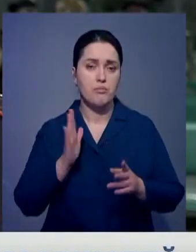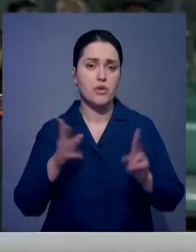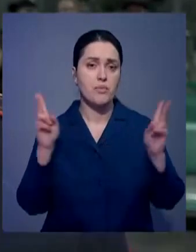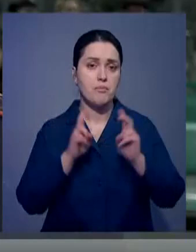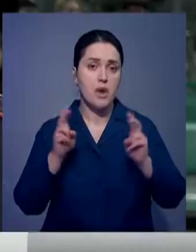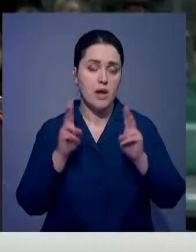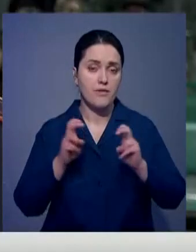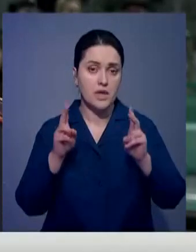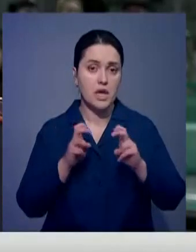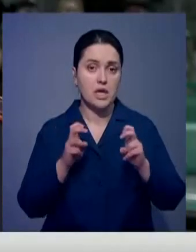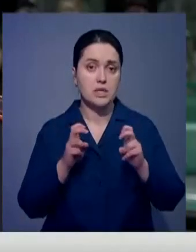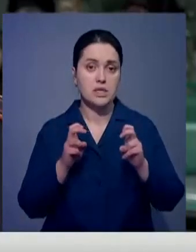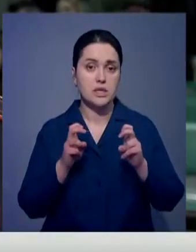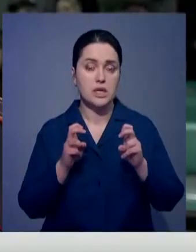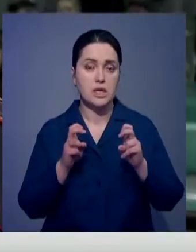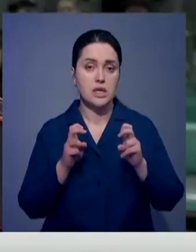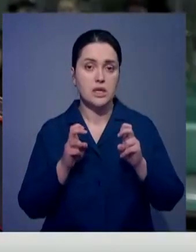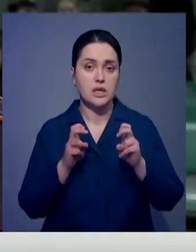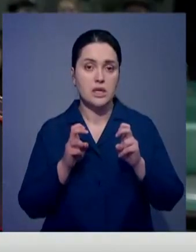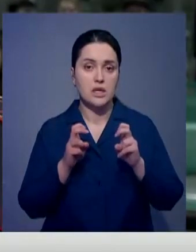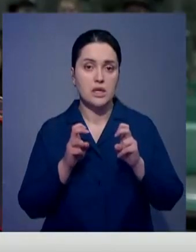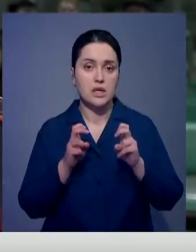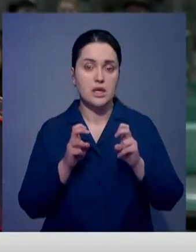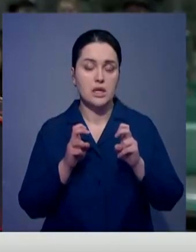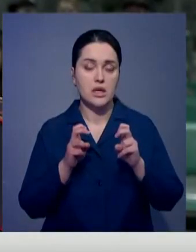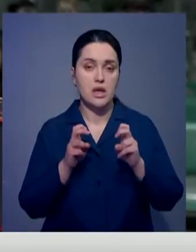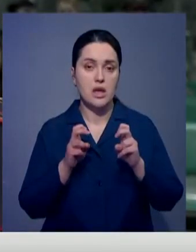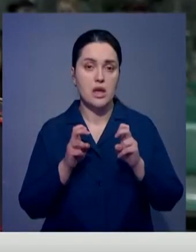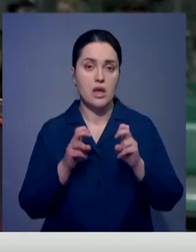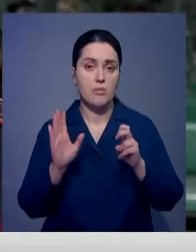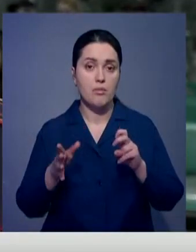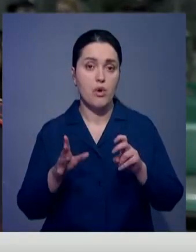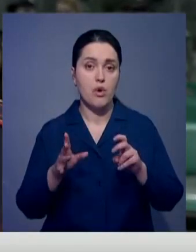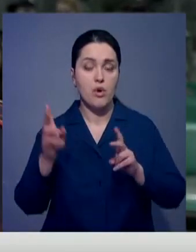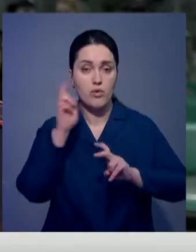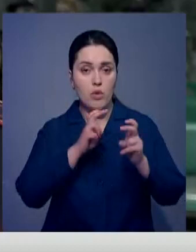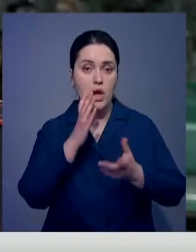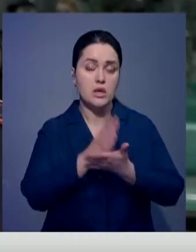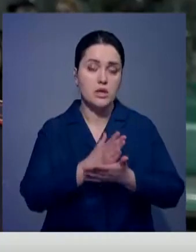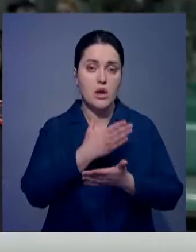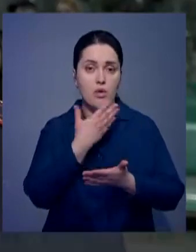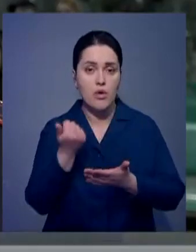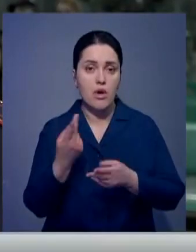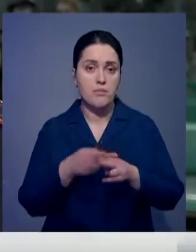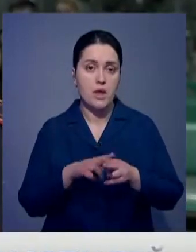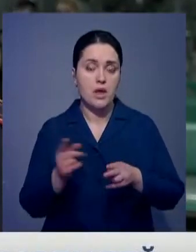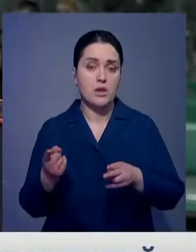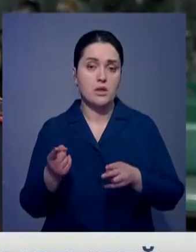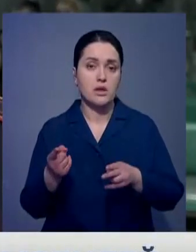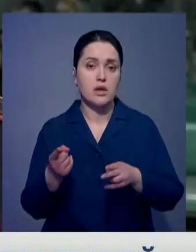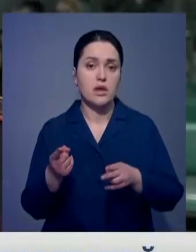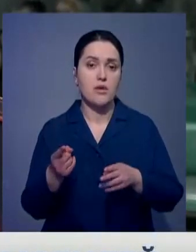соответственно, услугополучателя и транспортное средство на предмет нахождения в розыске. То есть, если будут все результаты